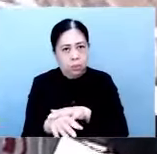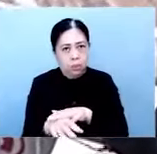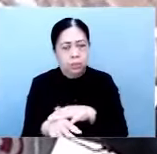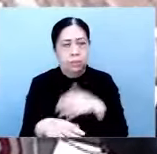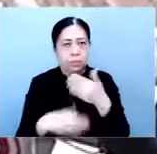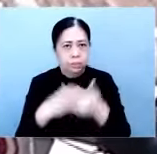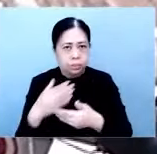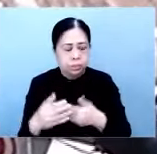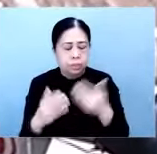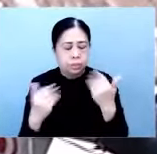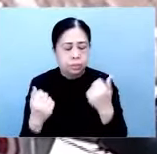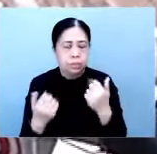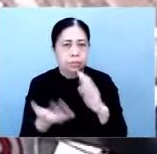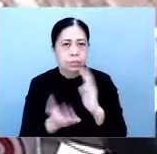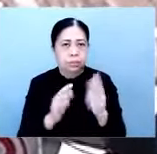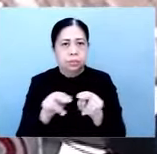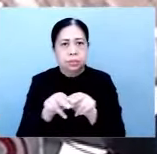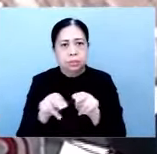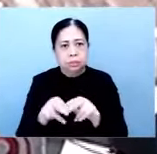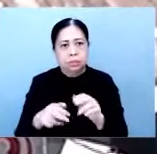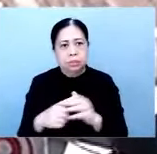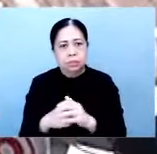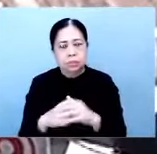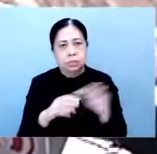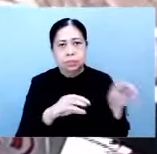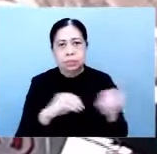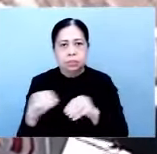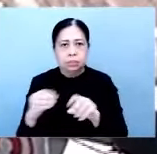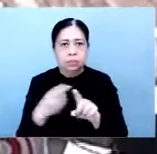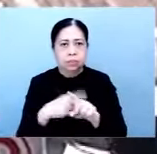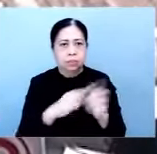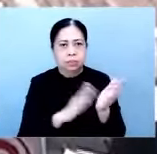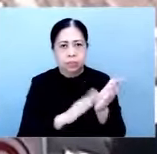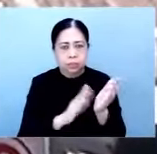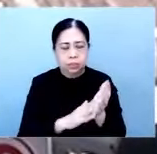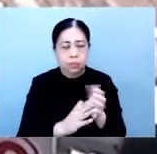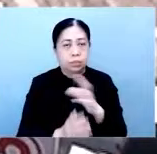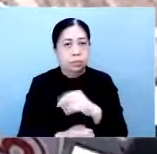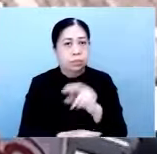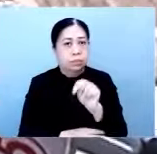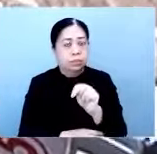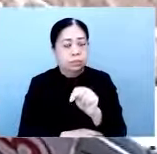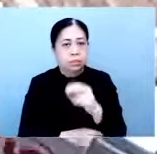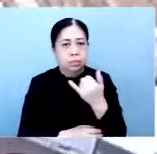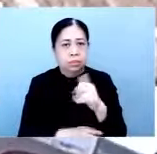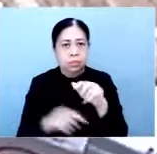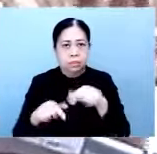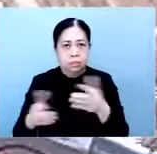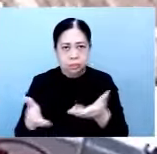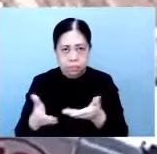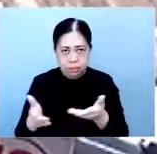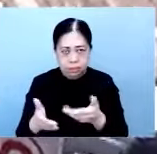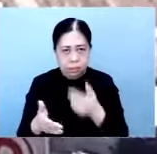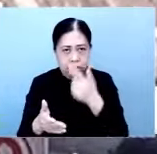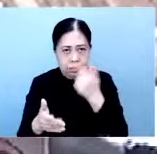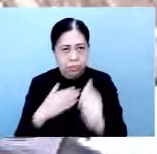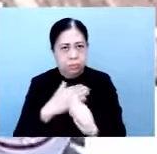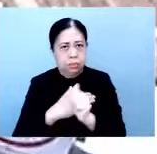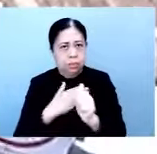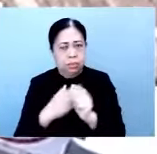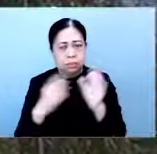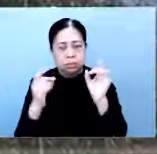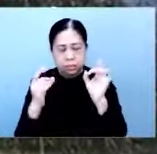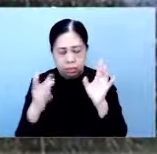na rin sa buhay nila na wala na sila doon sa school. Tsaka kailangan dito pa rin sila kasi delikado pa